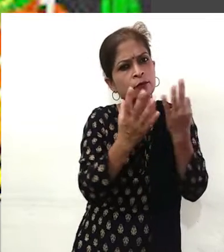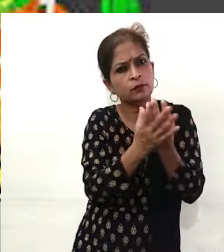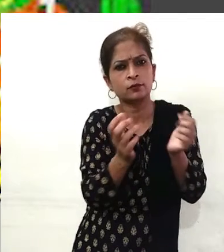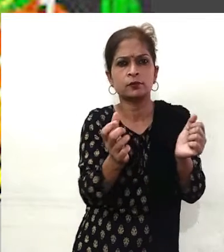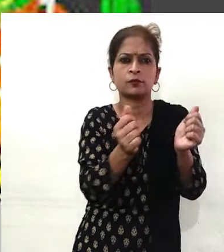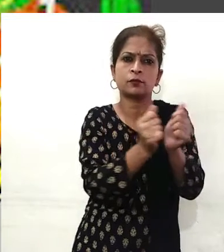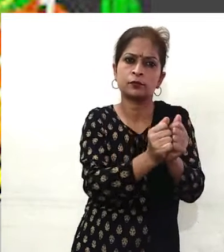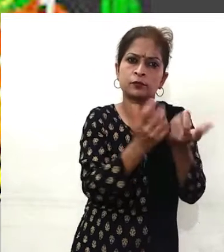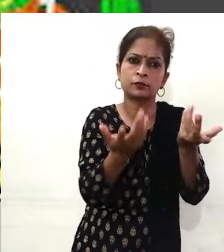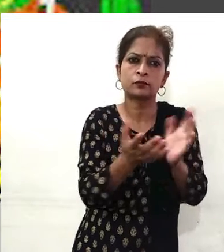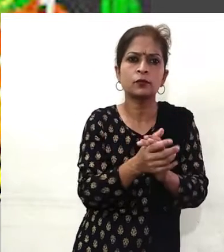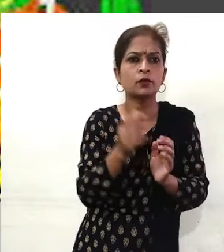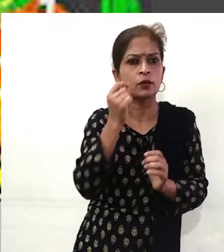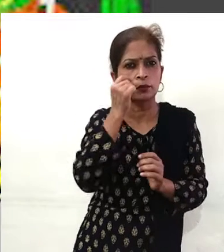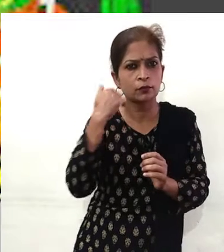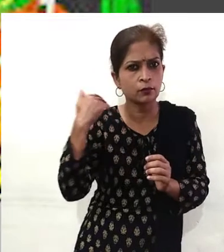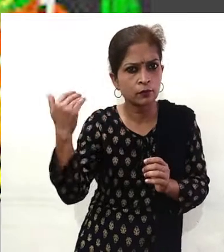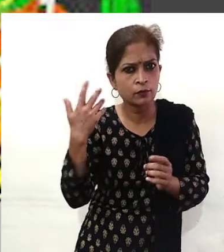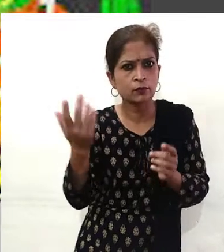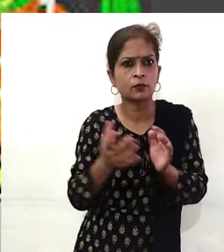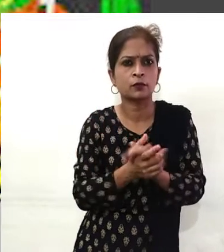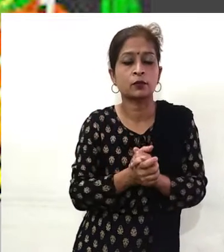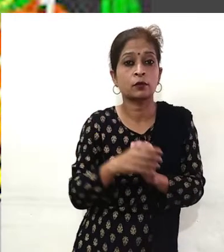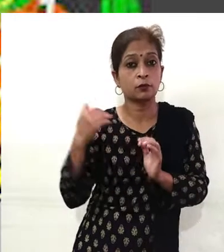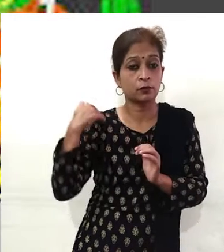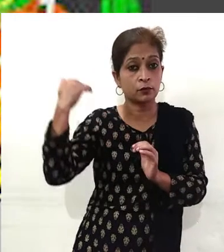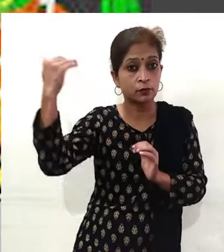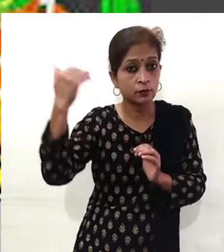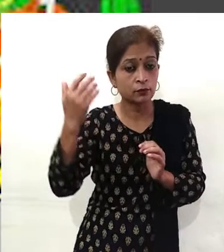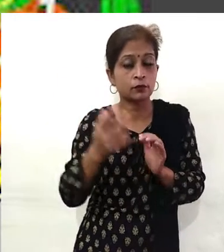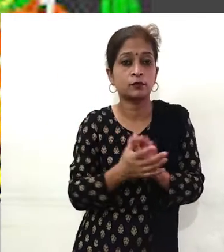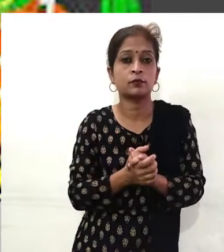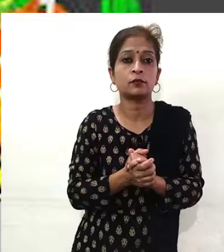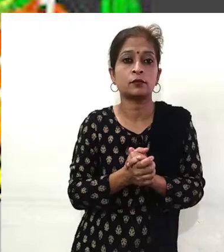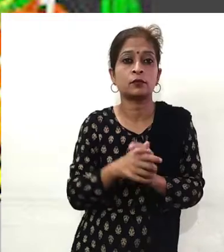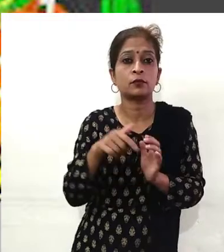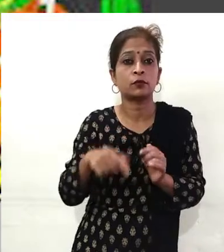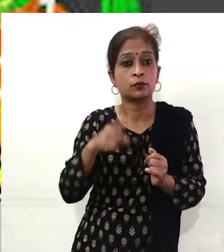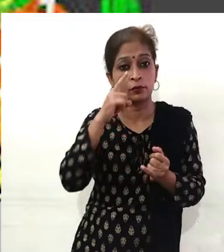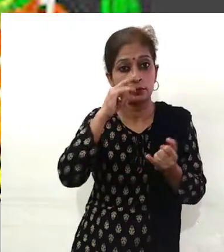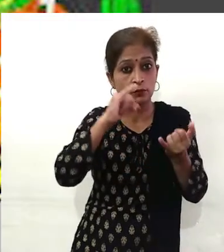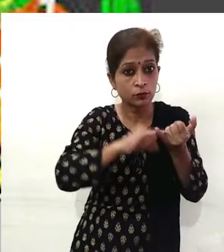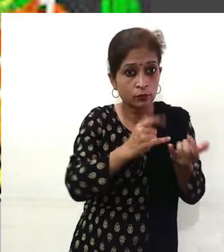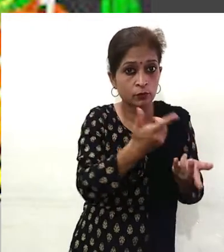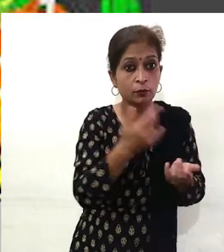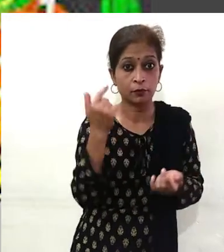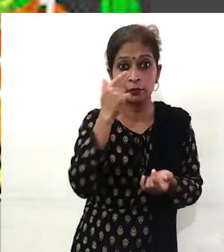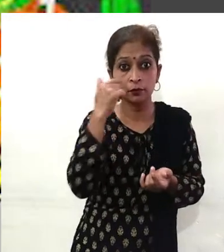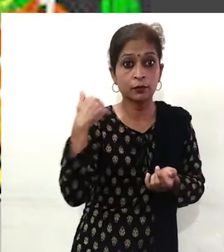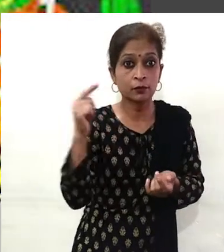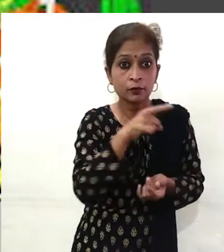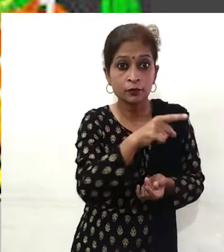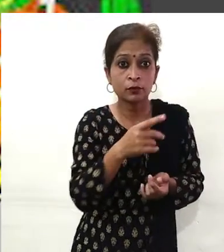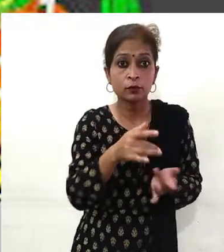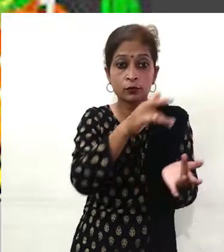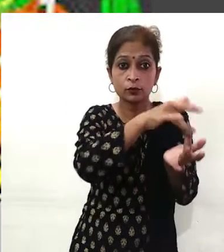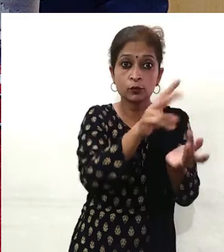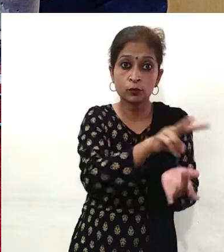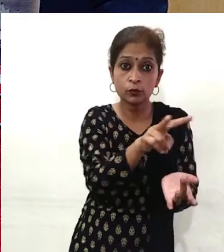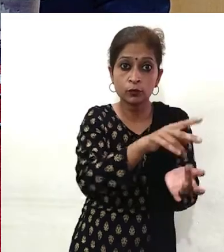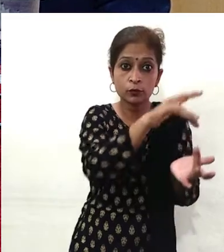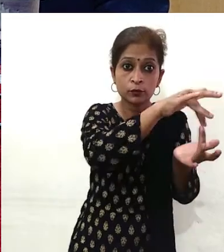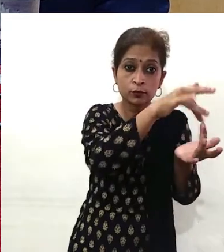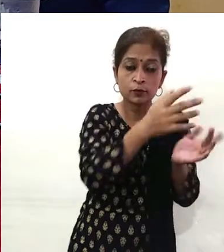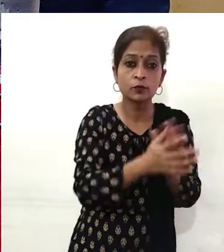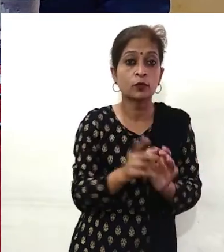साथ, भाई के साथ, बड़े भाई के साथ, सुभद्रा के साथ जो बहन है दोनों के बीच में,